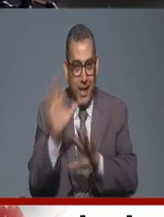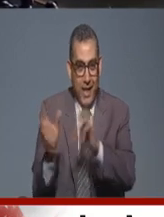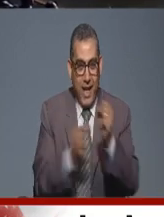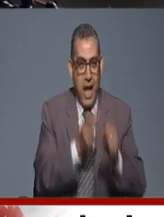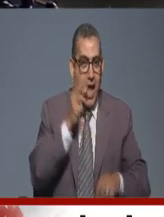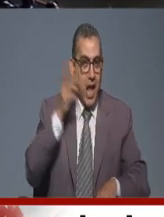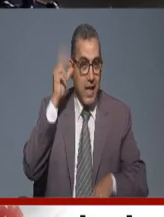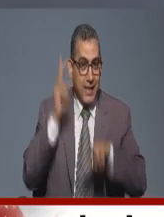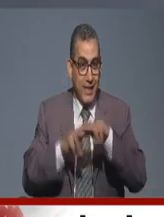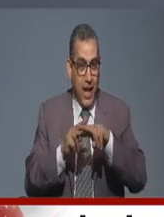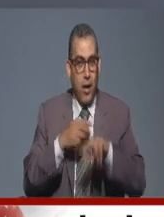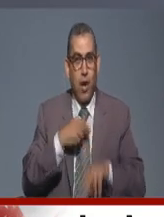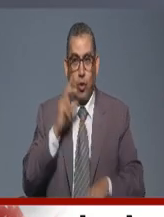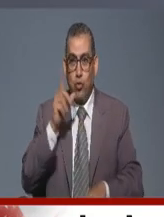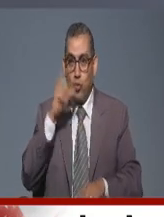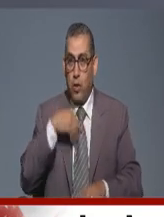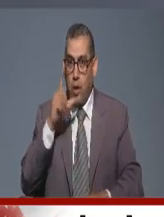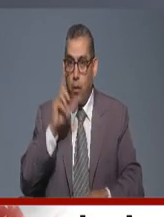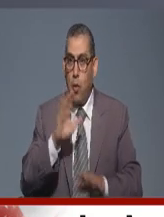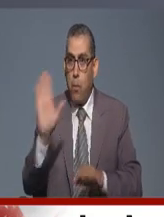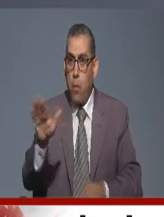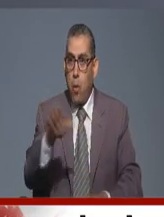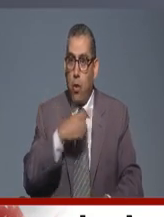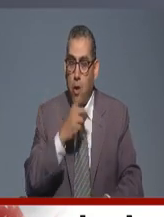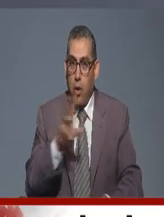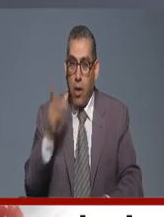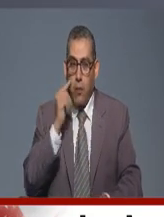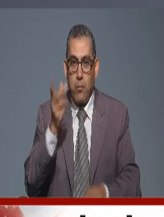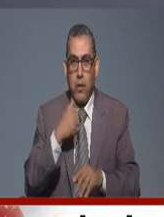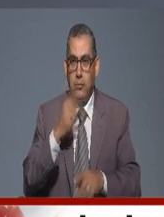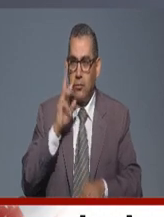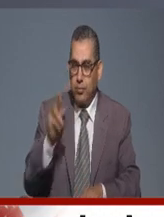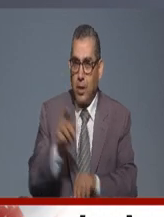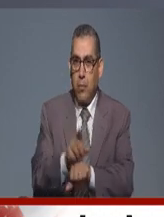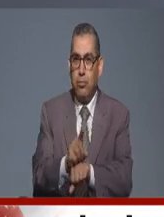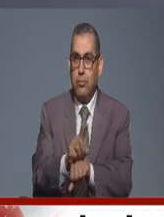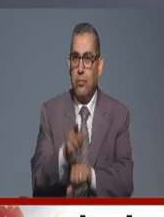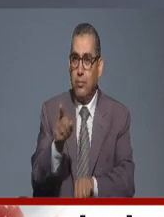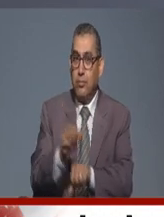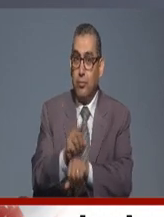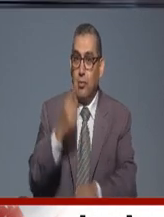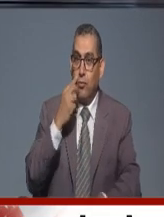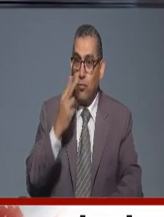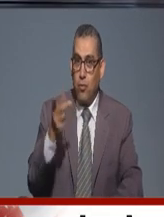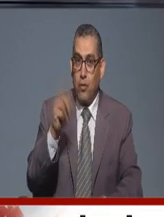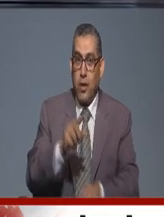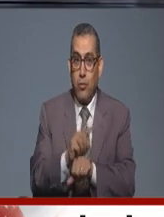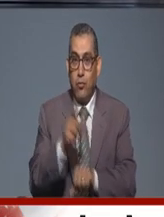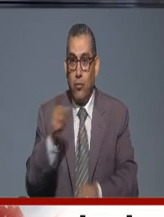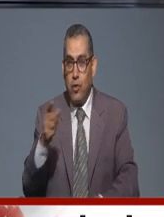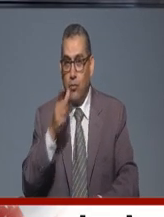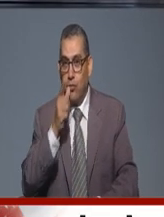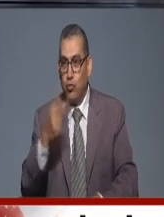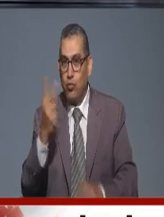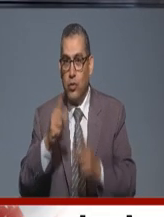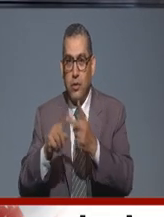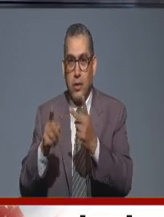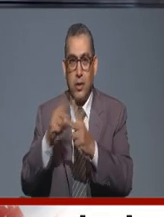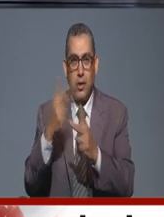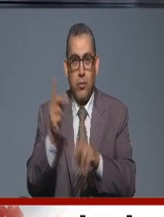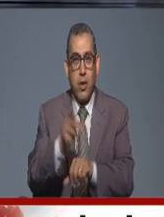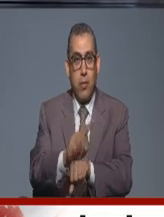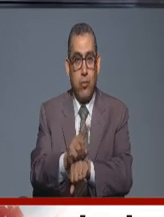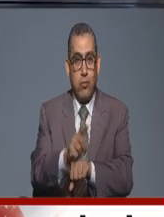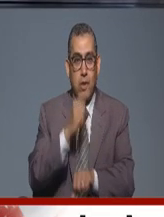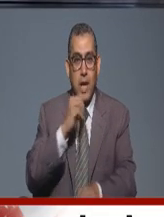ولفت نظري بقى الدبابات فلقيت دبابه كاكي ودبابه زيتوني لقيت الدبابه